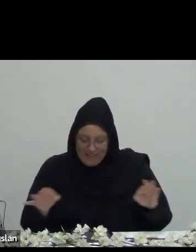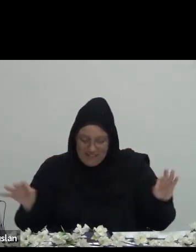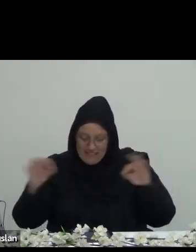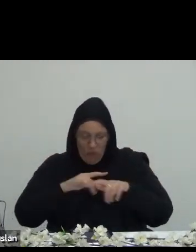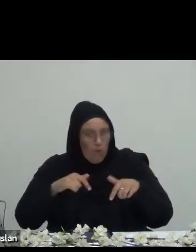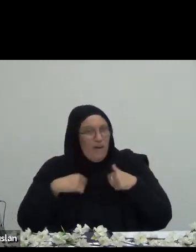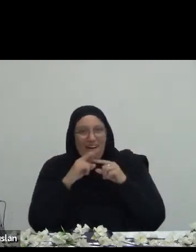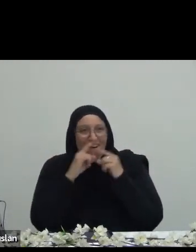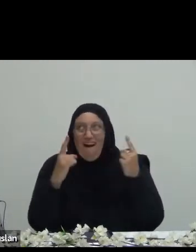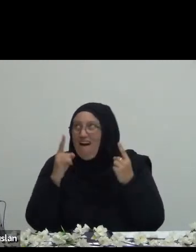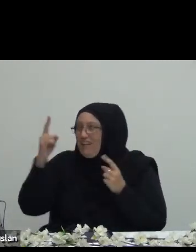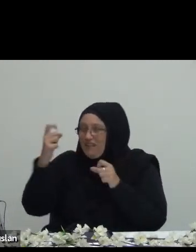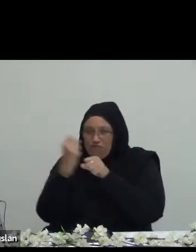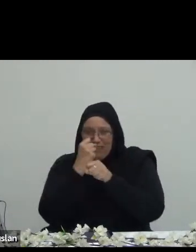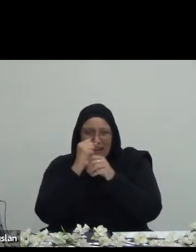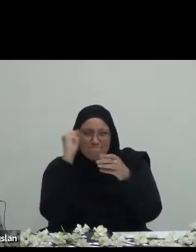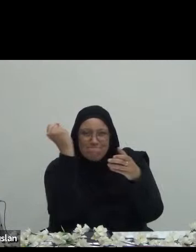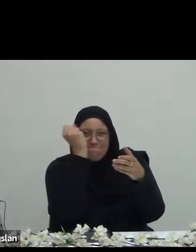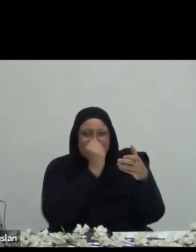العزيز